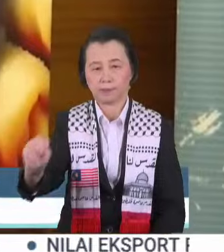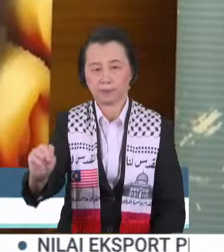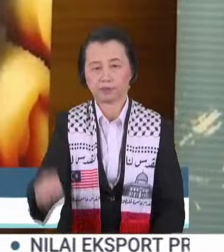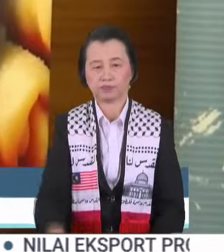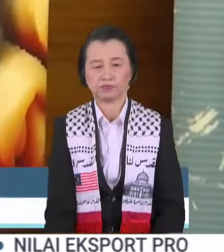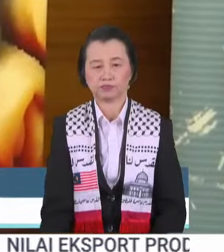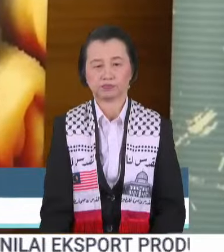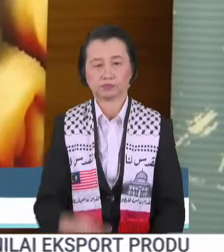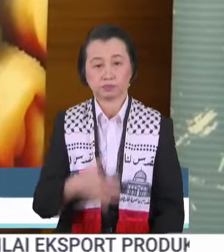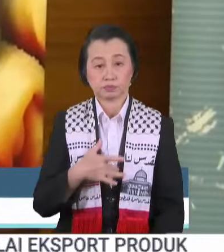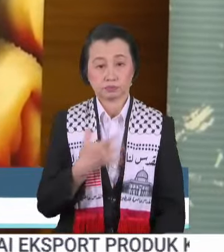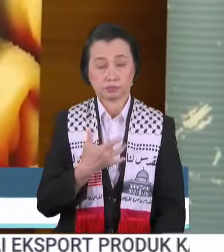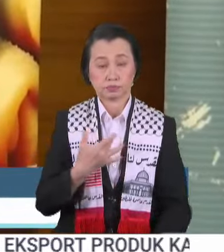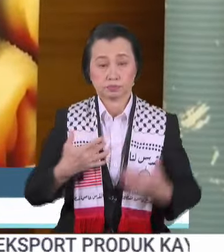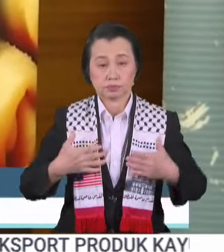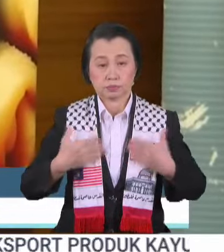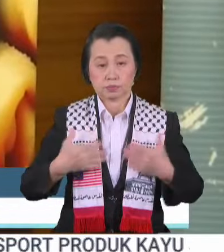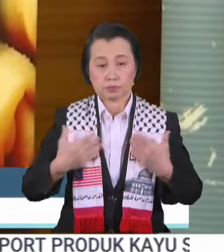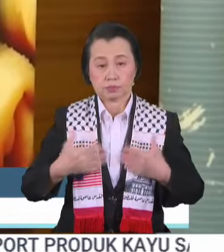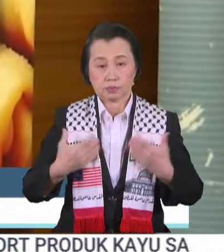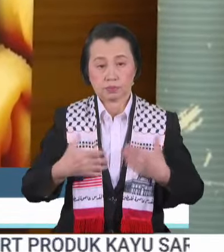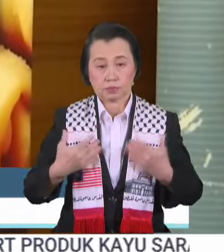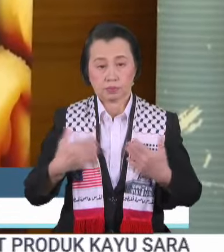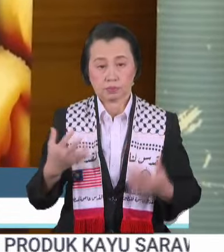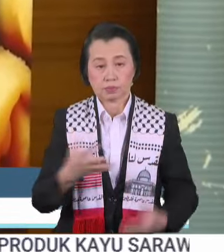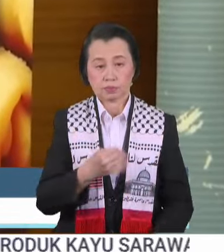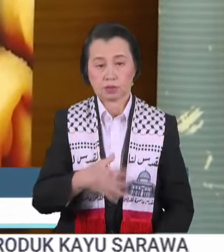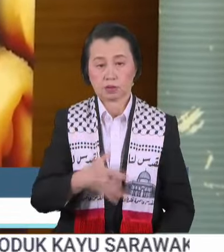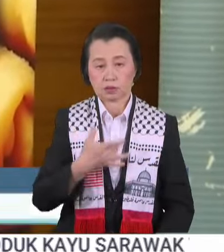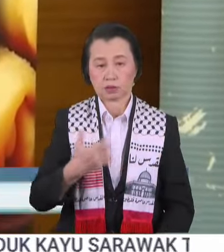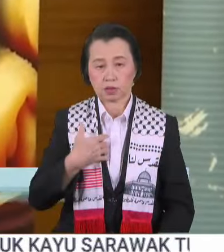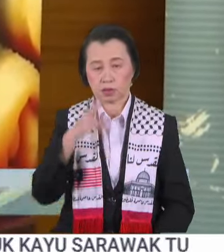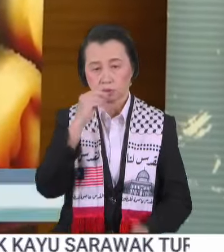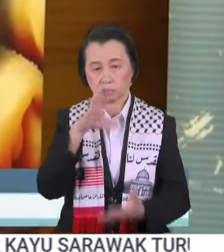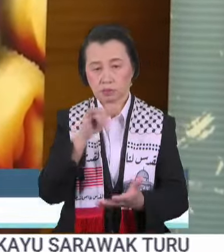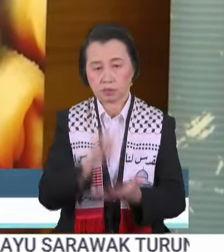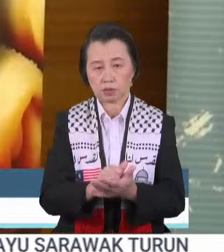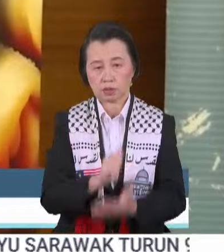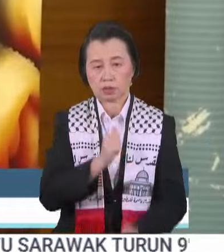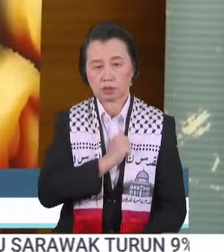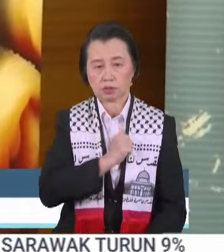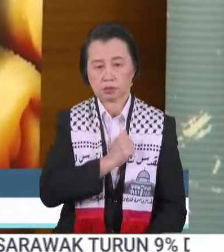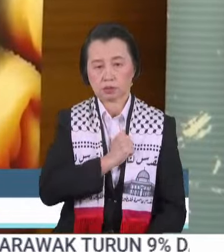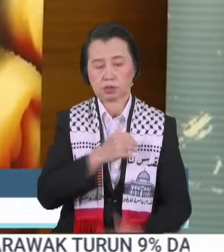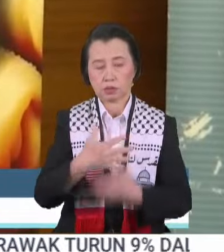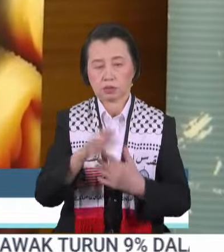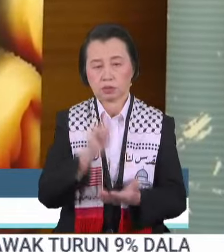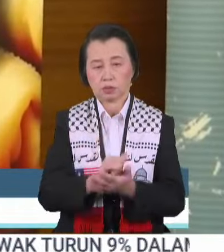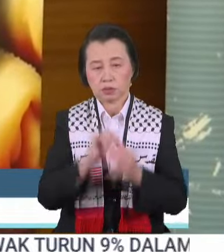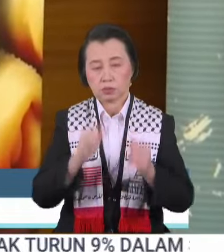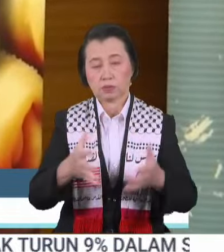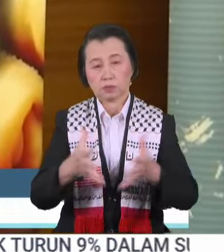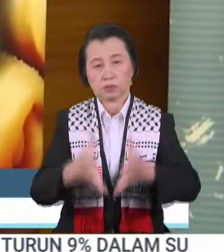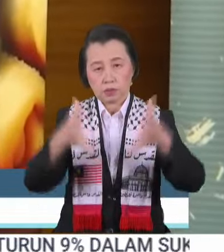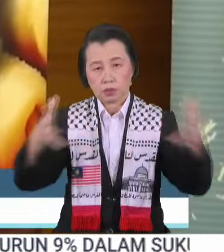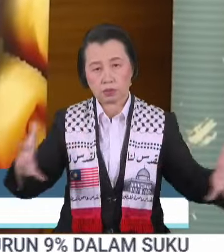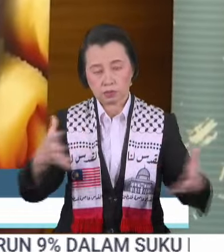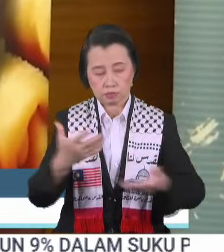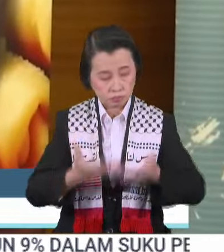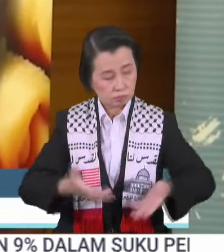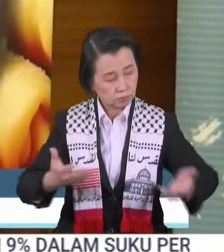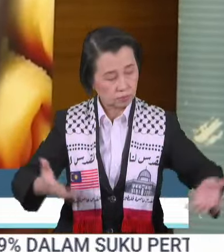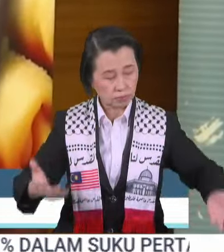lah. Lepas tu rasanya ada keyakinan diri. Lepas tu boleh kita meluaskan lagi